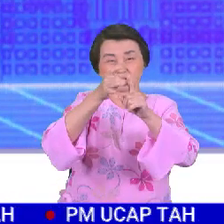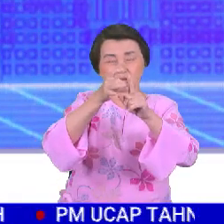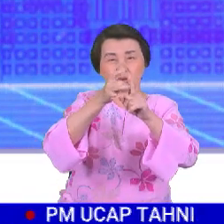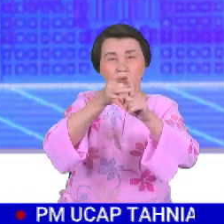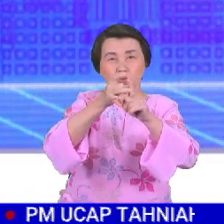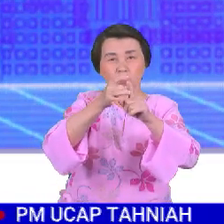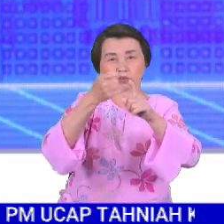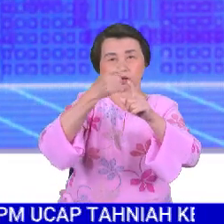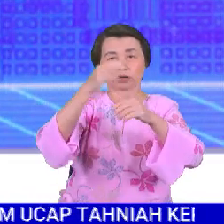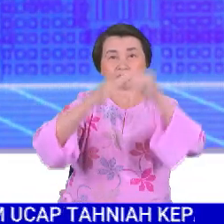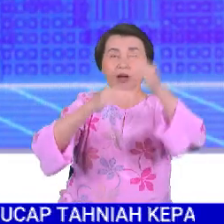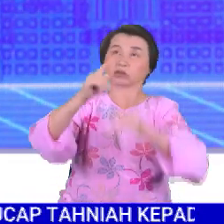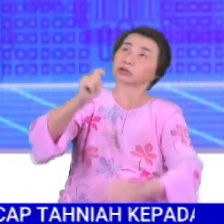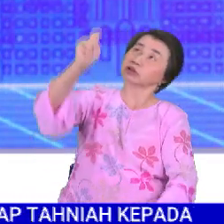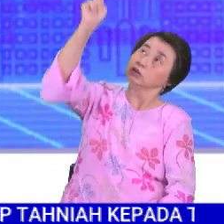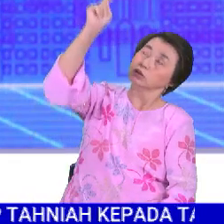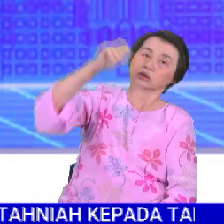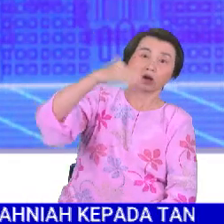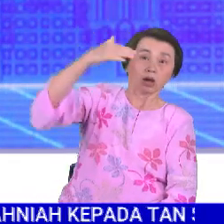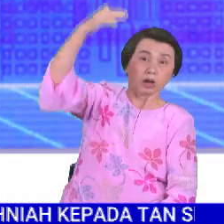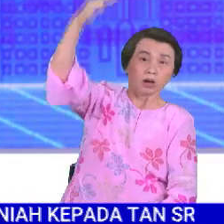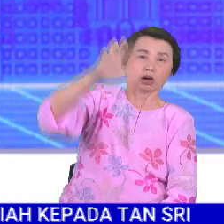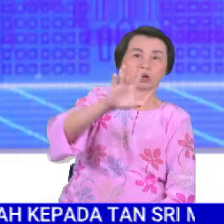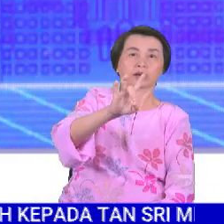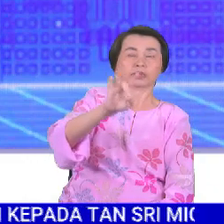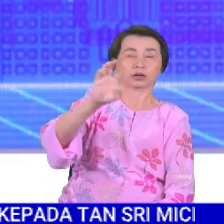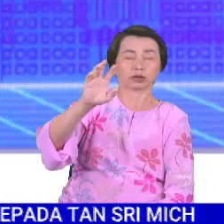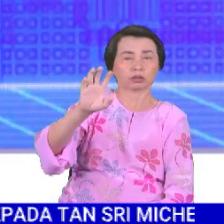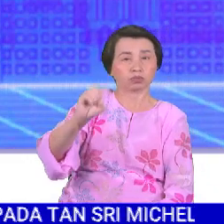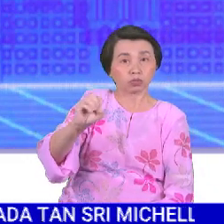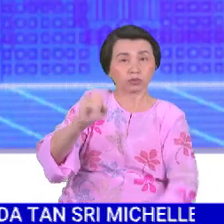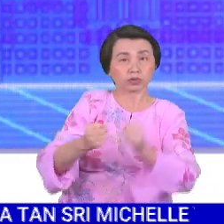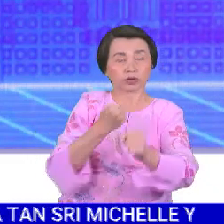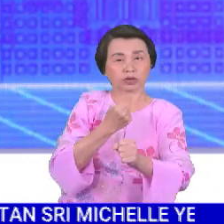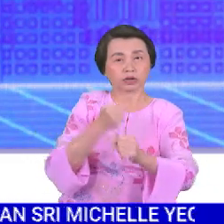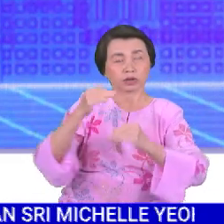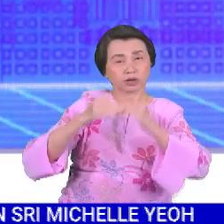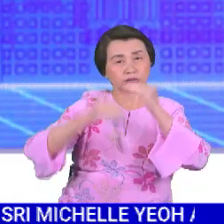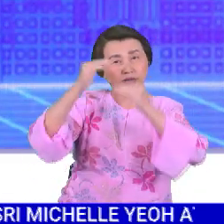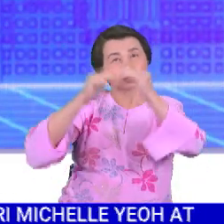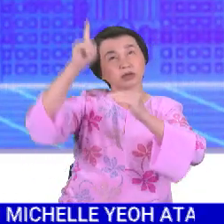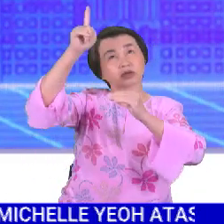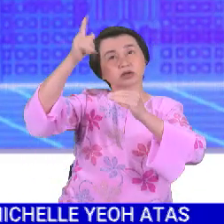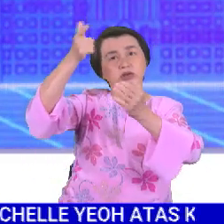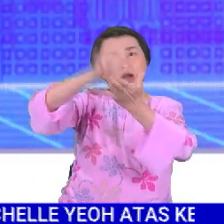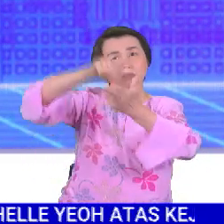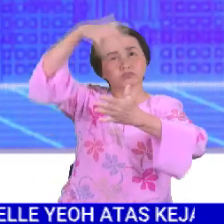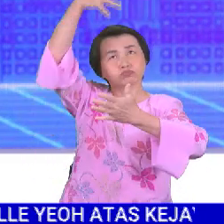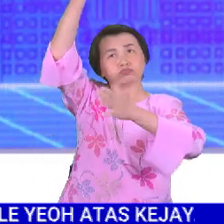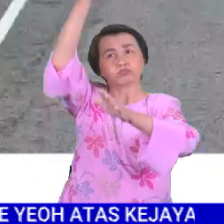staging dari bangunan setinggi 80 tingkat yang dalam pembinaan itu dilaporkan jatuh pagi